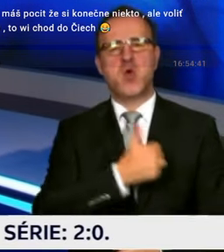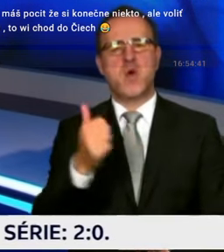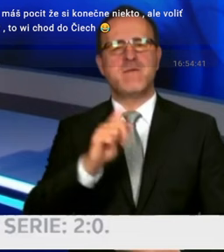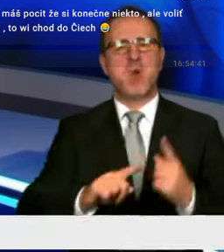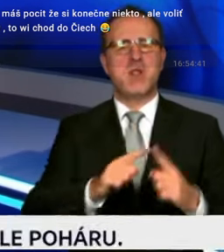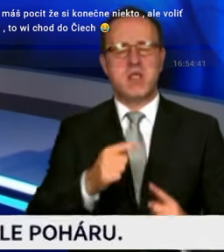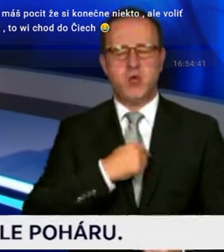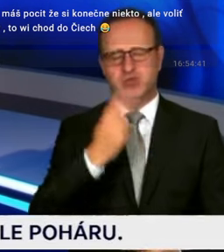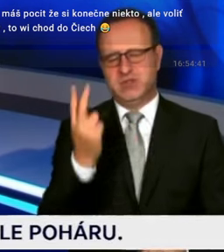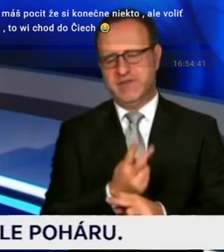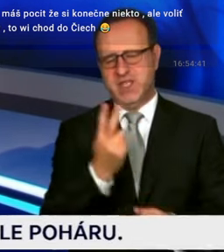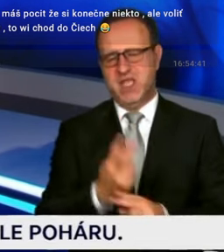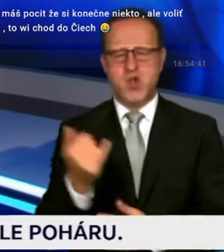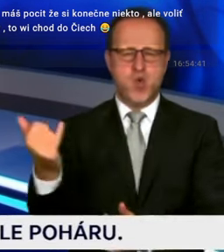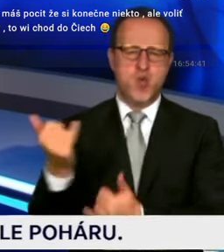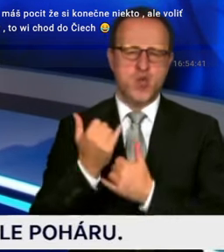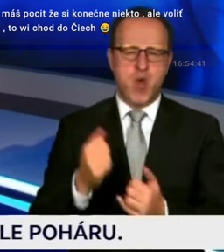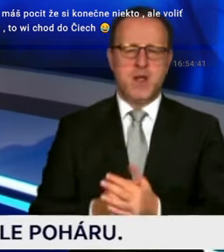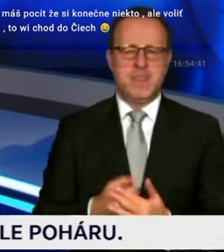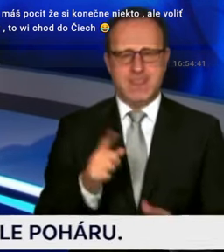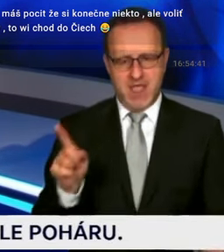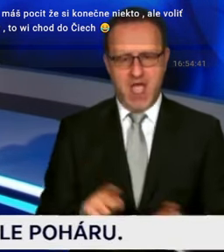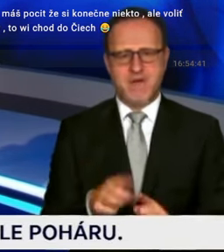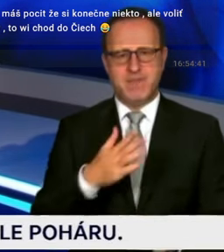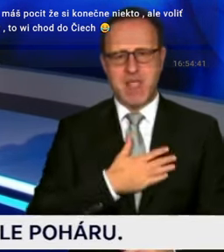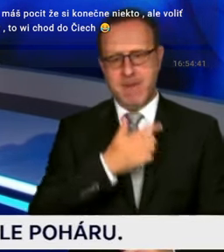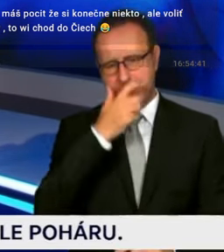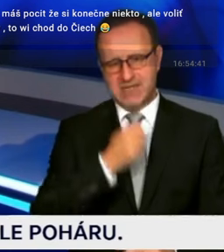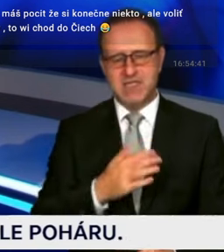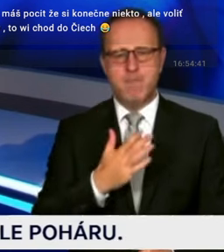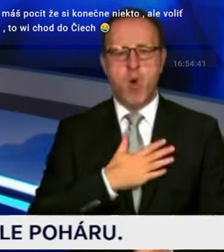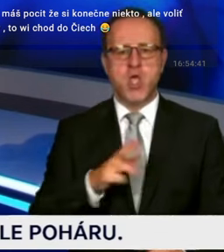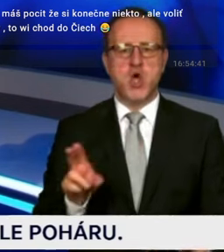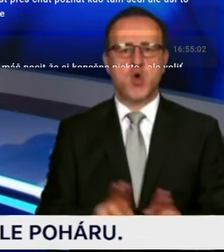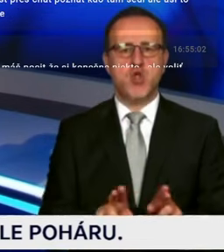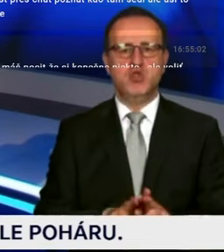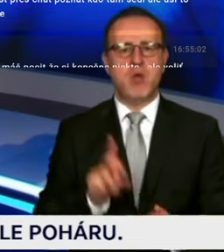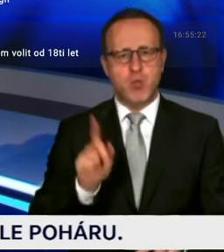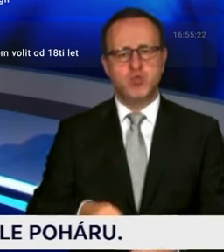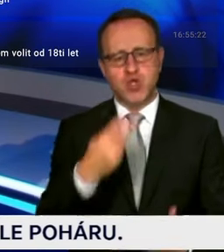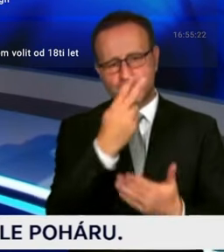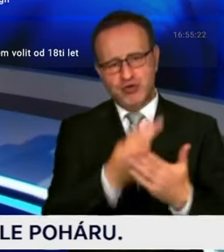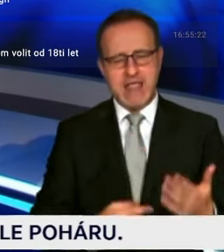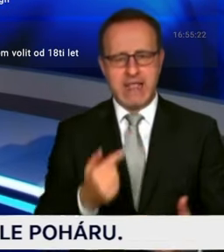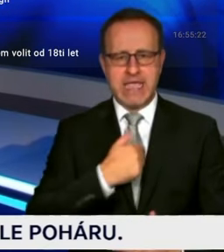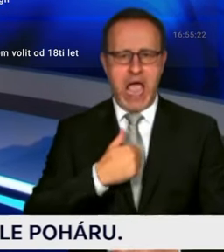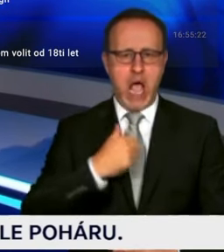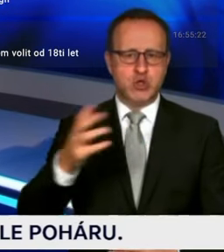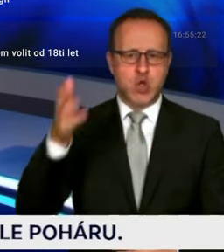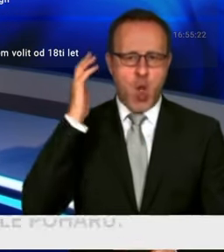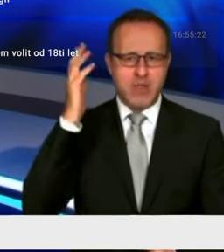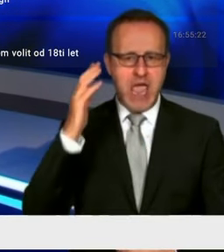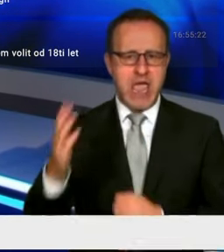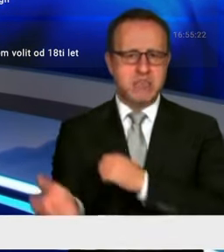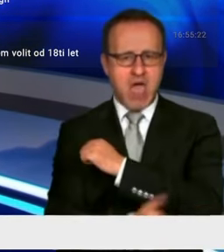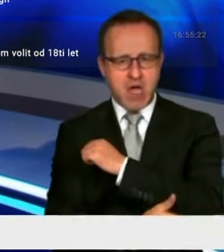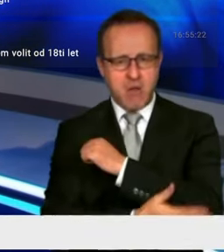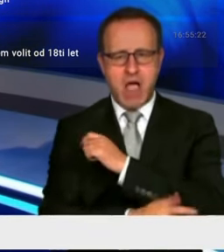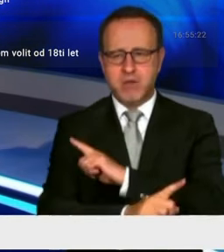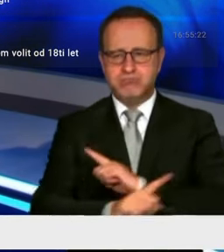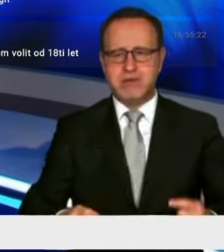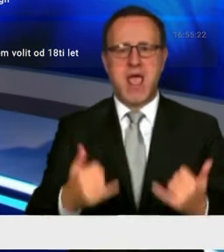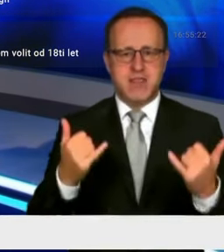zvládnem tiež ma mrzí keď si moji rodičia musia o mne čítať aký som vagabund podvodník alebo zlodej alebo niečo aj dnes na tom vašom